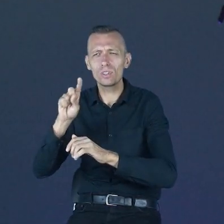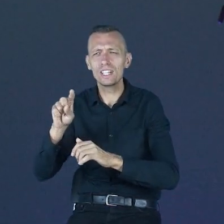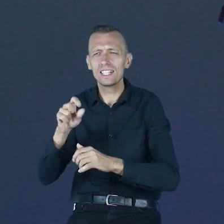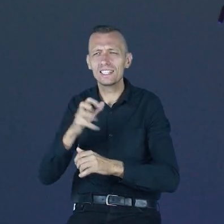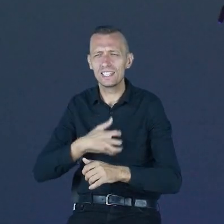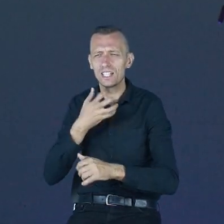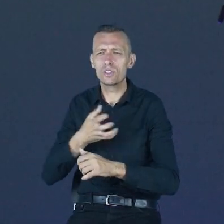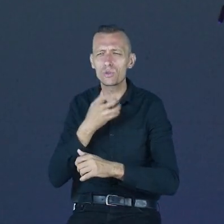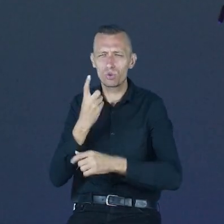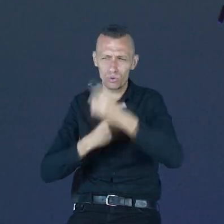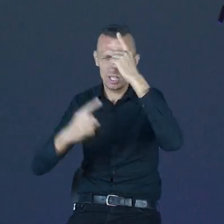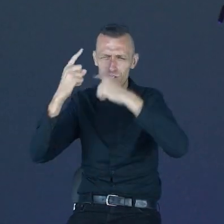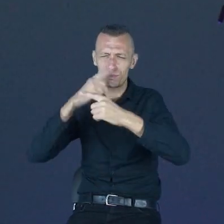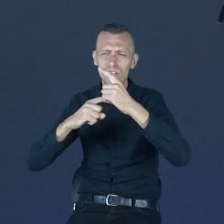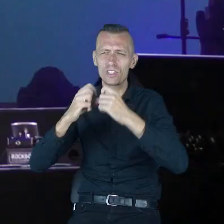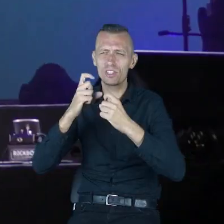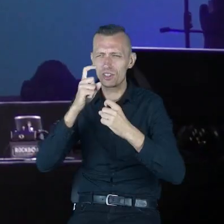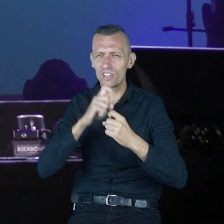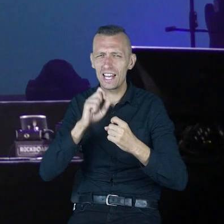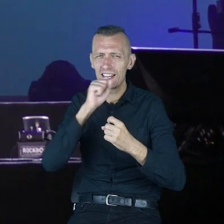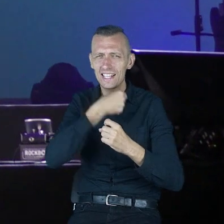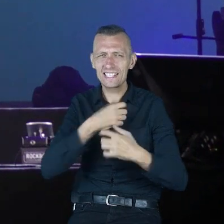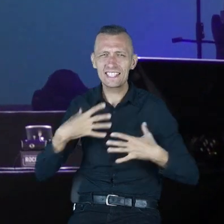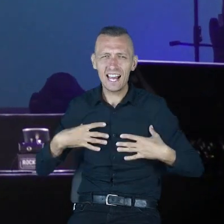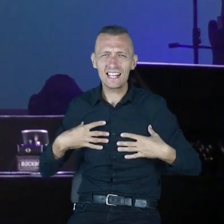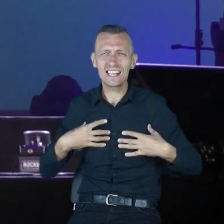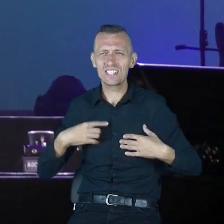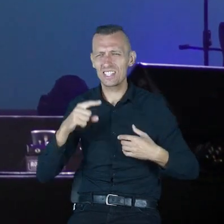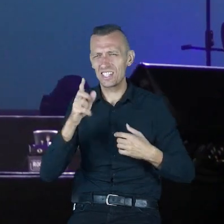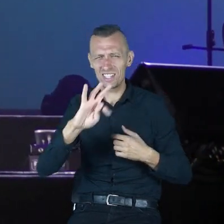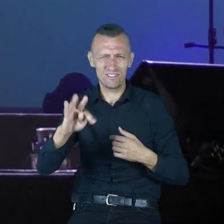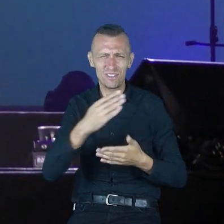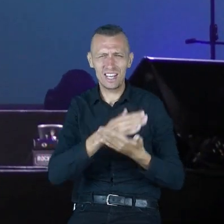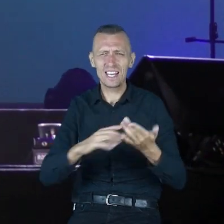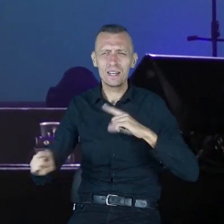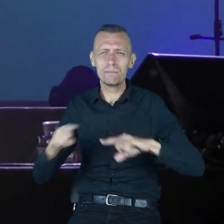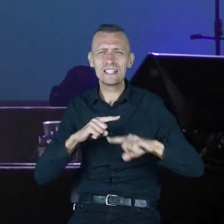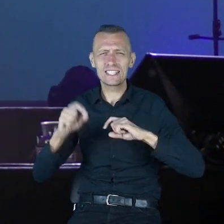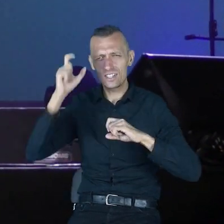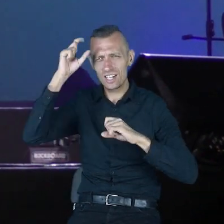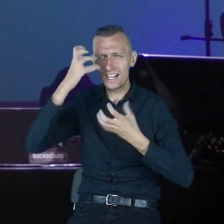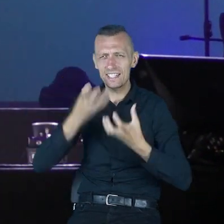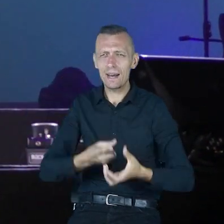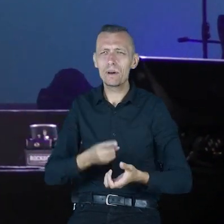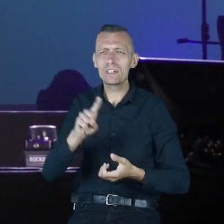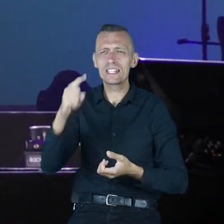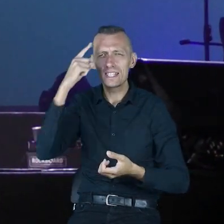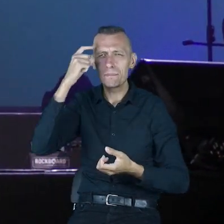pociski, będzie wypominał twoje stare życie. Po piąte, masz założyć hełm